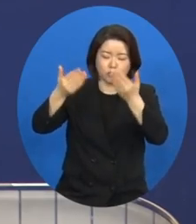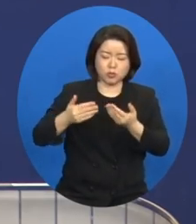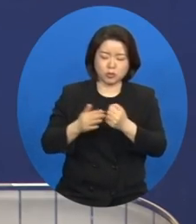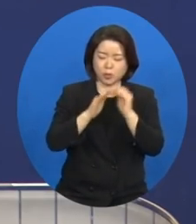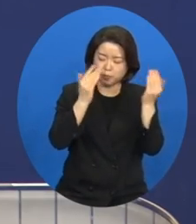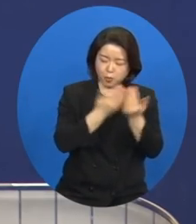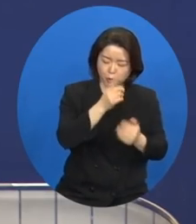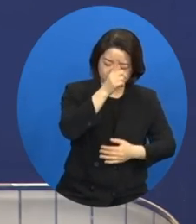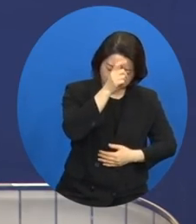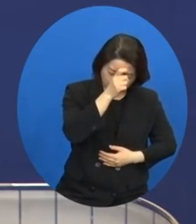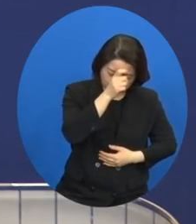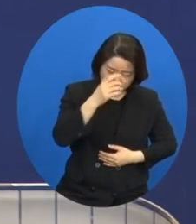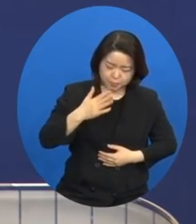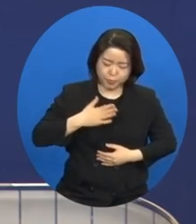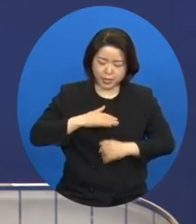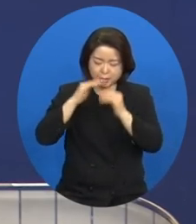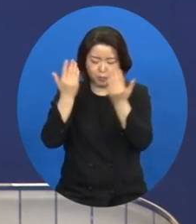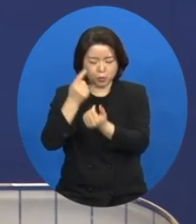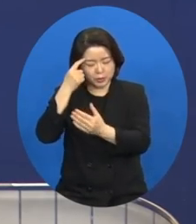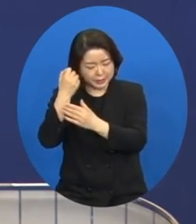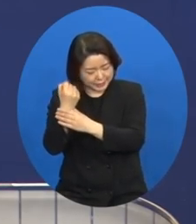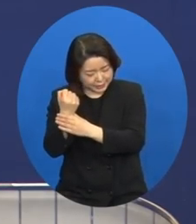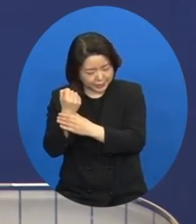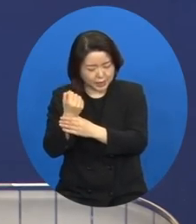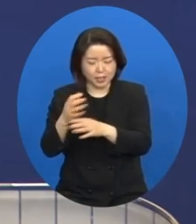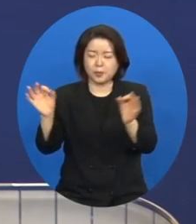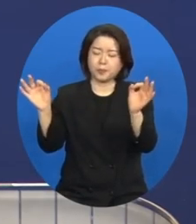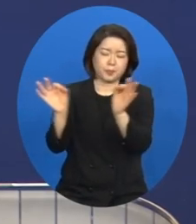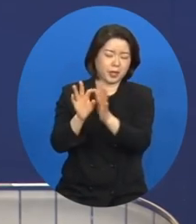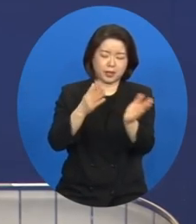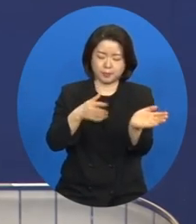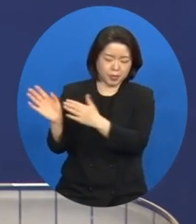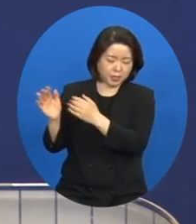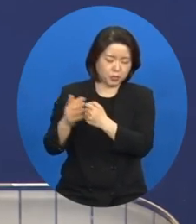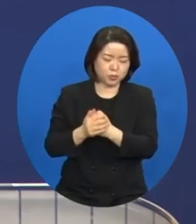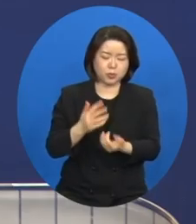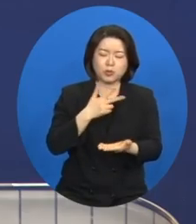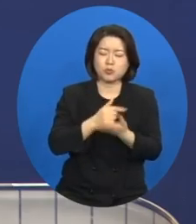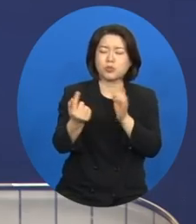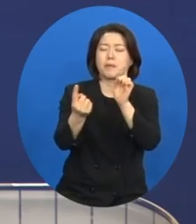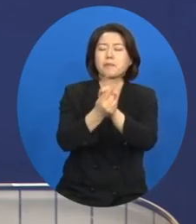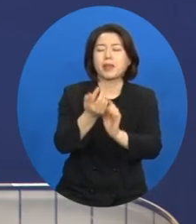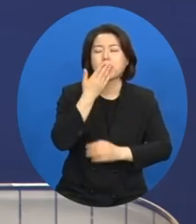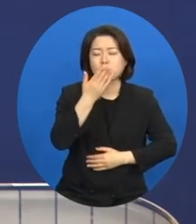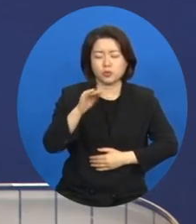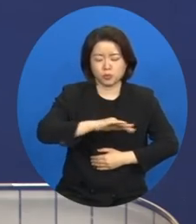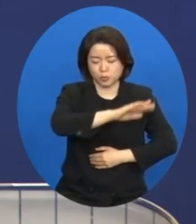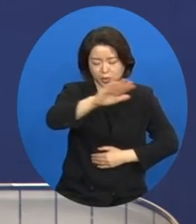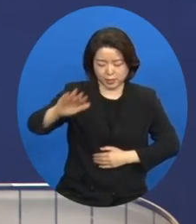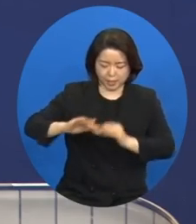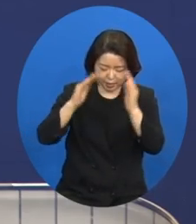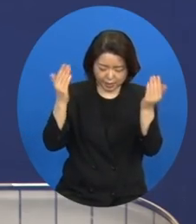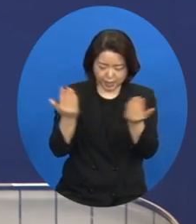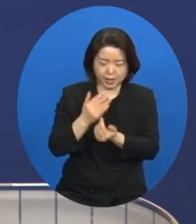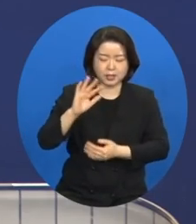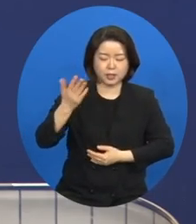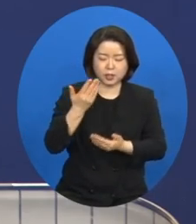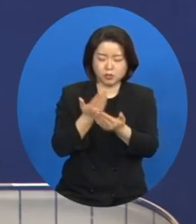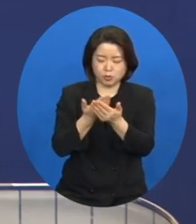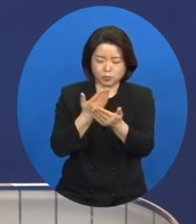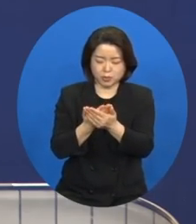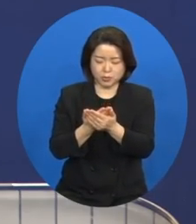고집과 우리의 모든 편견들을 하나님 제거해 주셔서 온전히 주님을 만날 수 있는 우리 모든 백성들 되게 하여